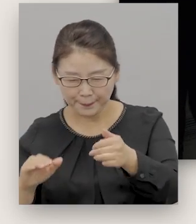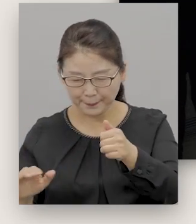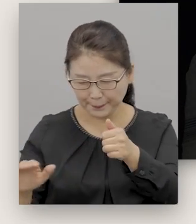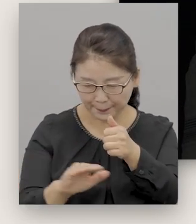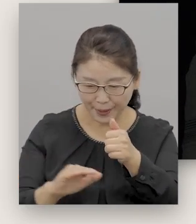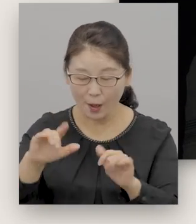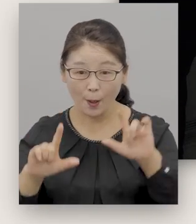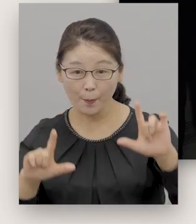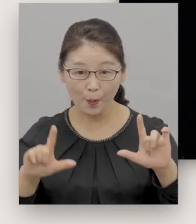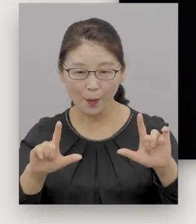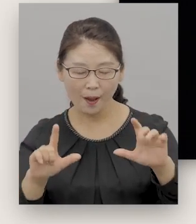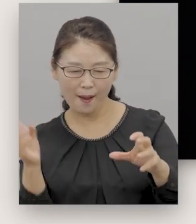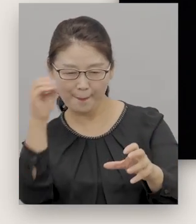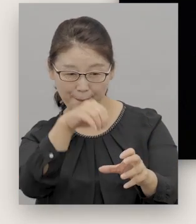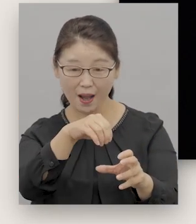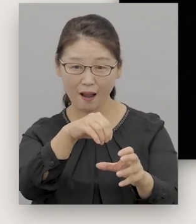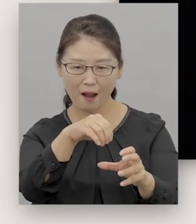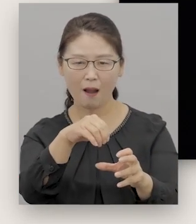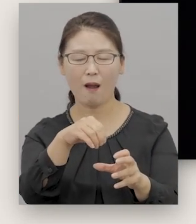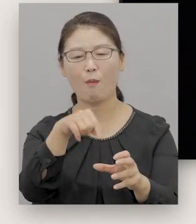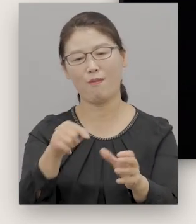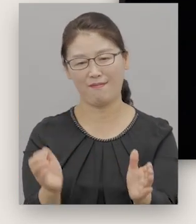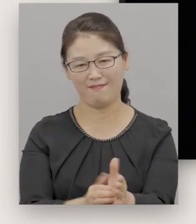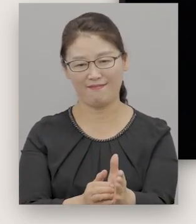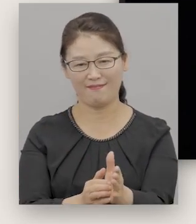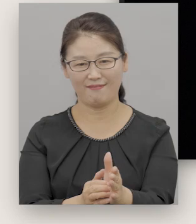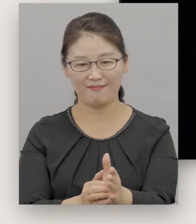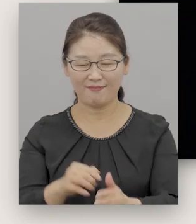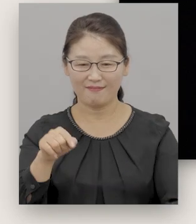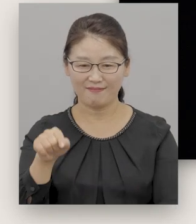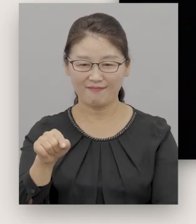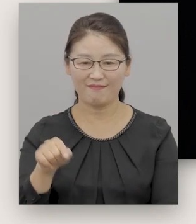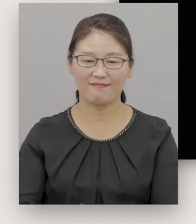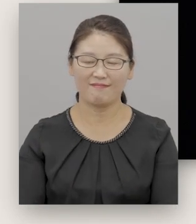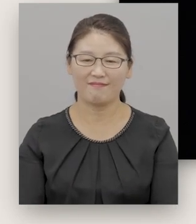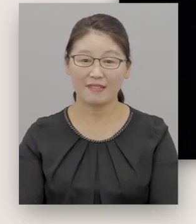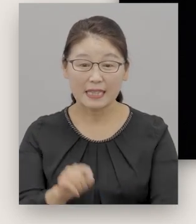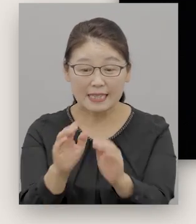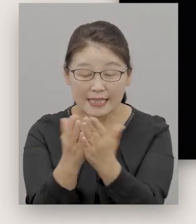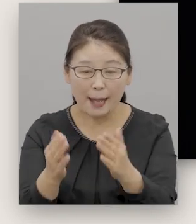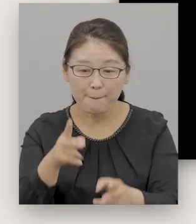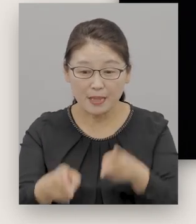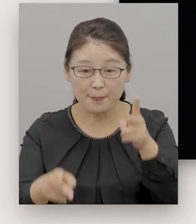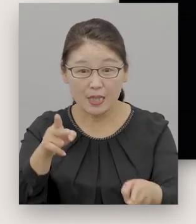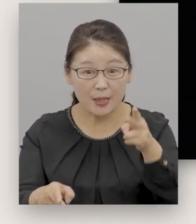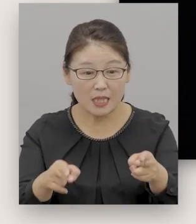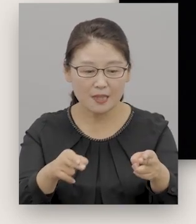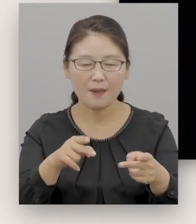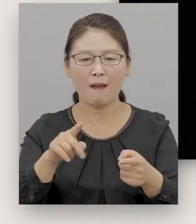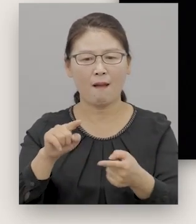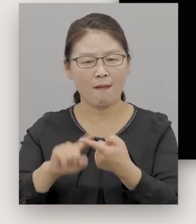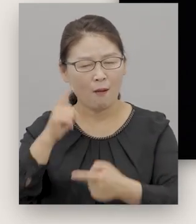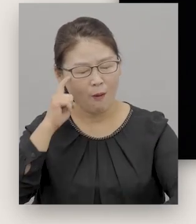그러니까 사실 이 모든 그런 책의 편집에 대한 관심은 어떻게 보면은 아까